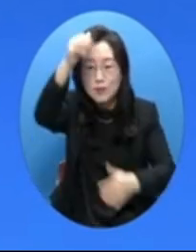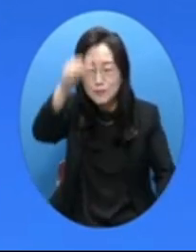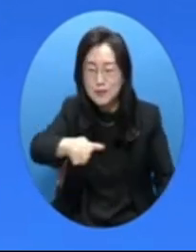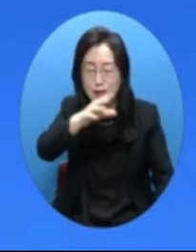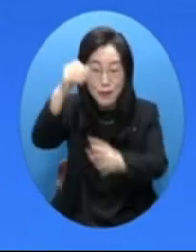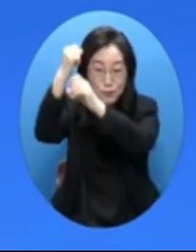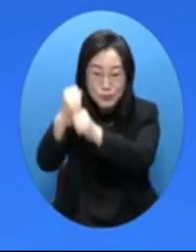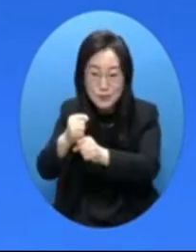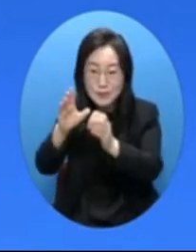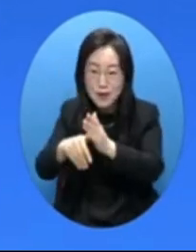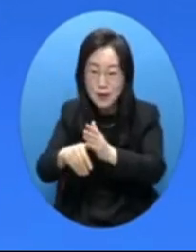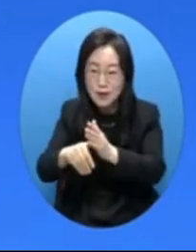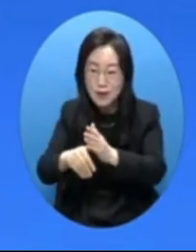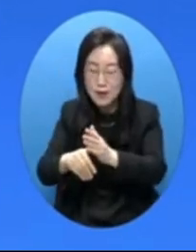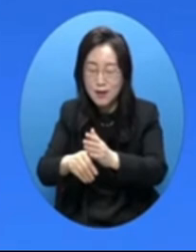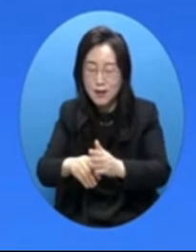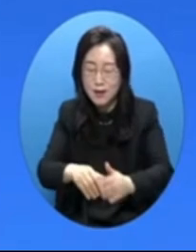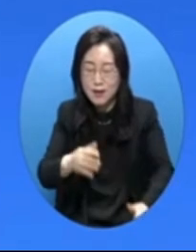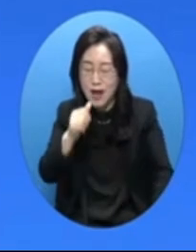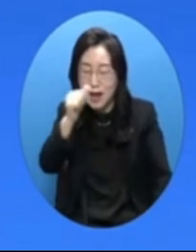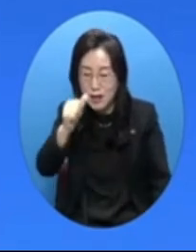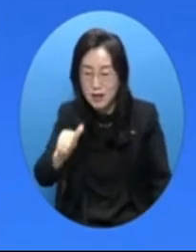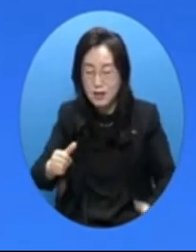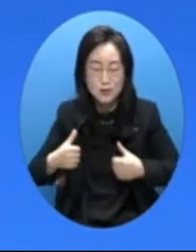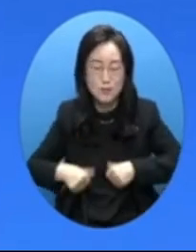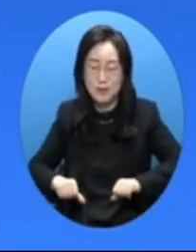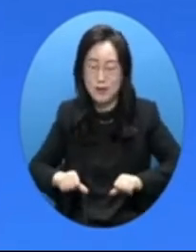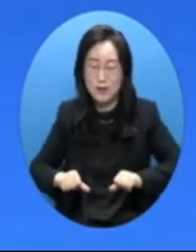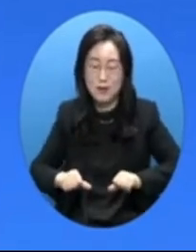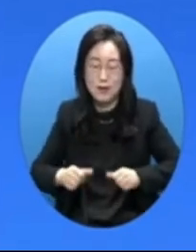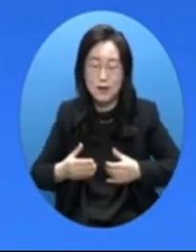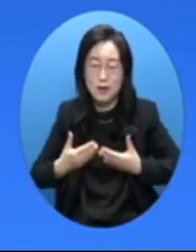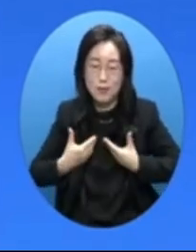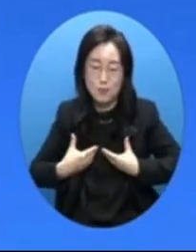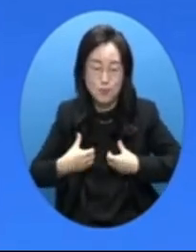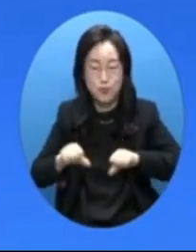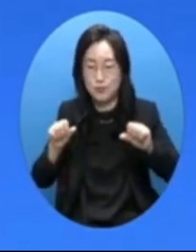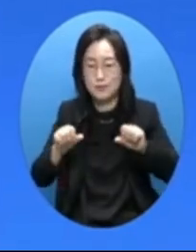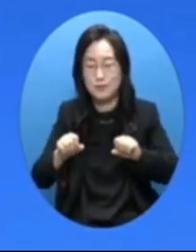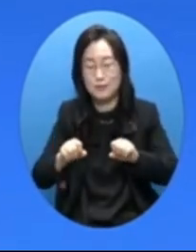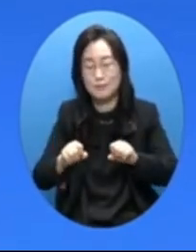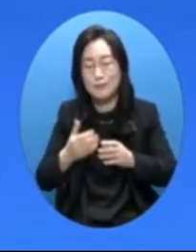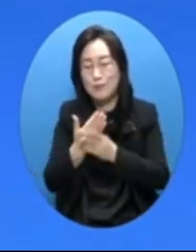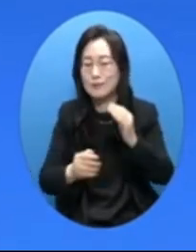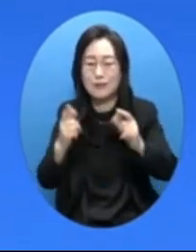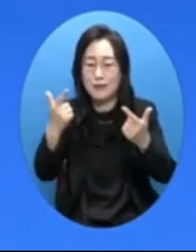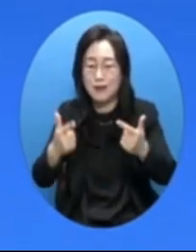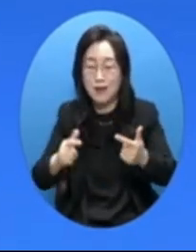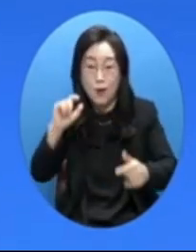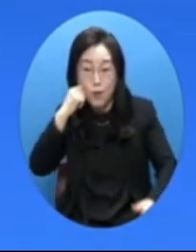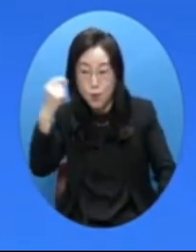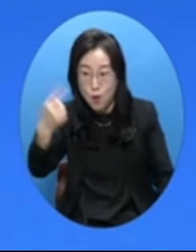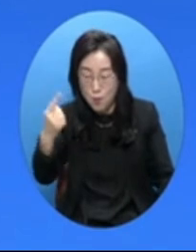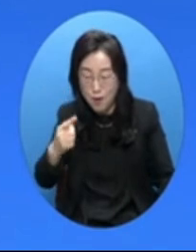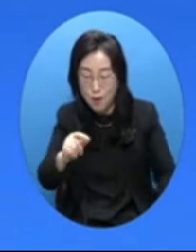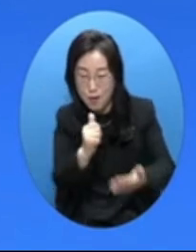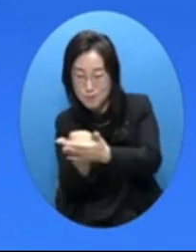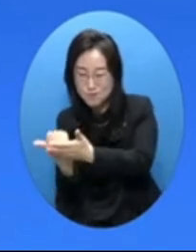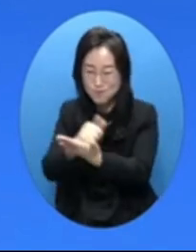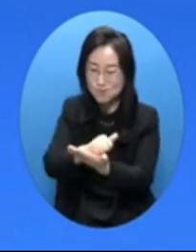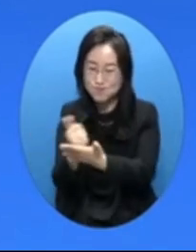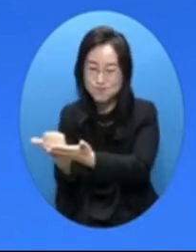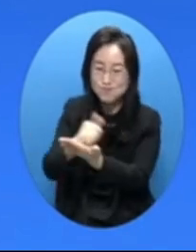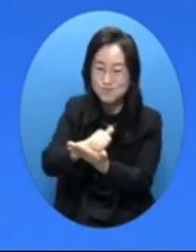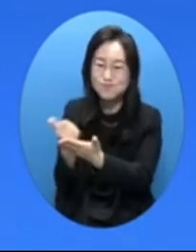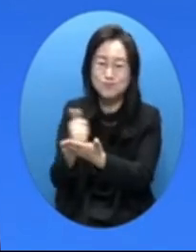붙잡고 나가는 사람들은 절대 절망하지 않습니다 절대 포기하지 않습니다 아무리 힘들고 어려워도 다시 어떻게처럼 또 일어나고 또 일어나고 또